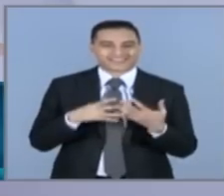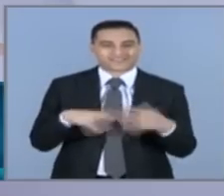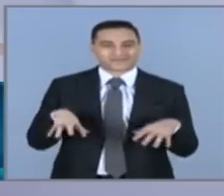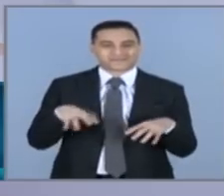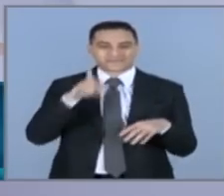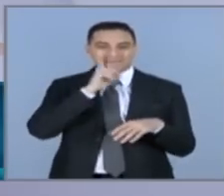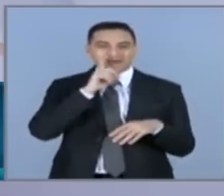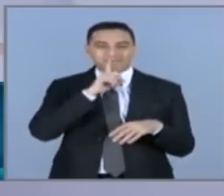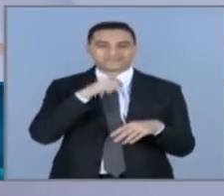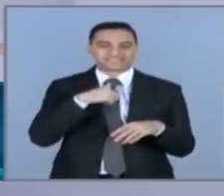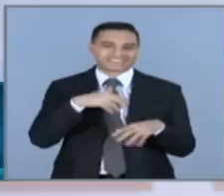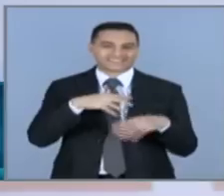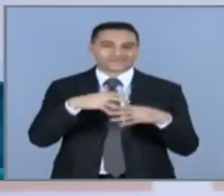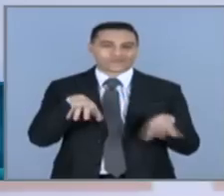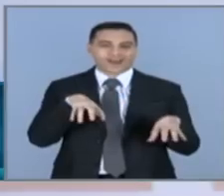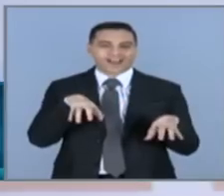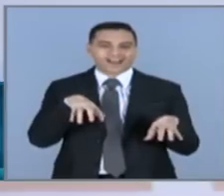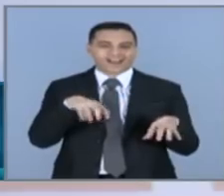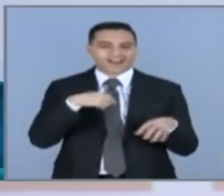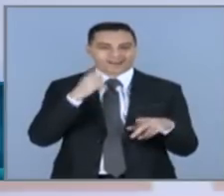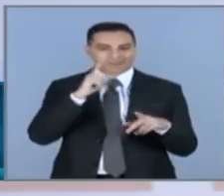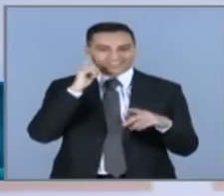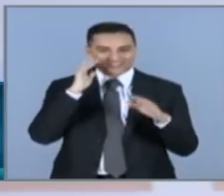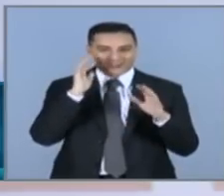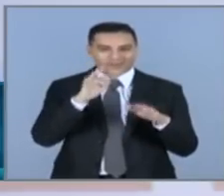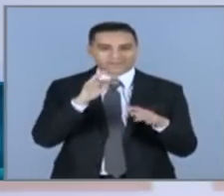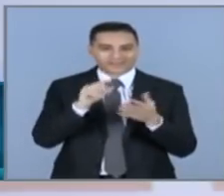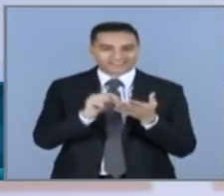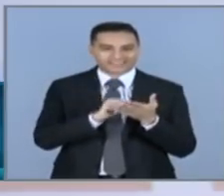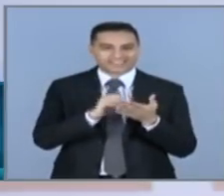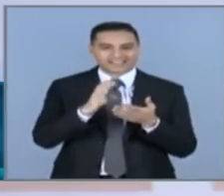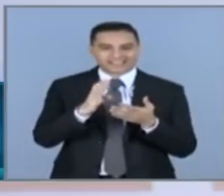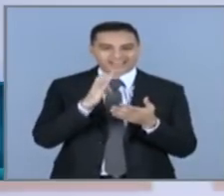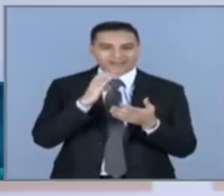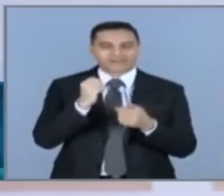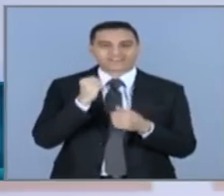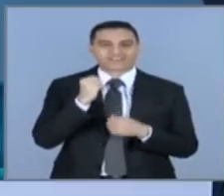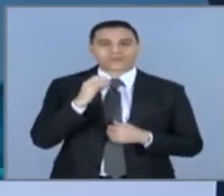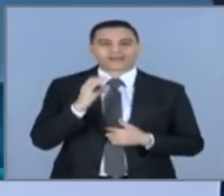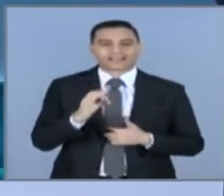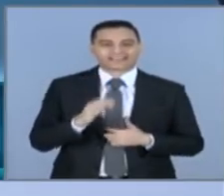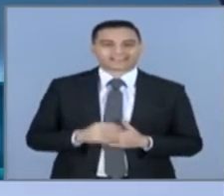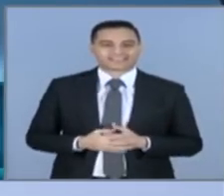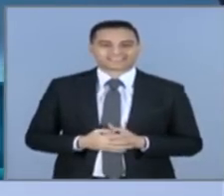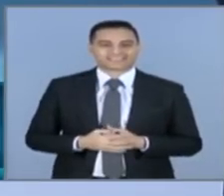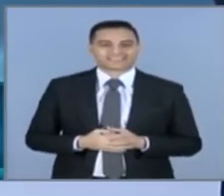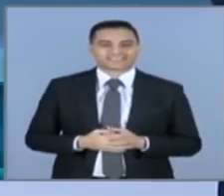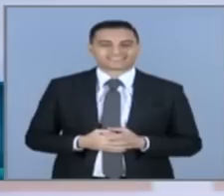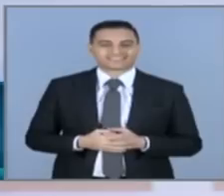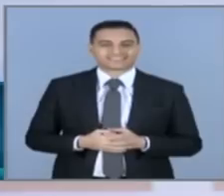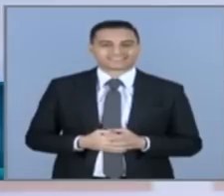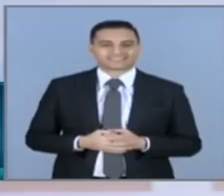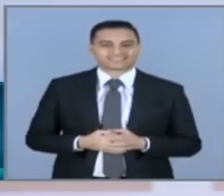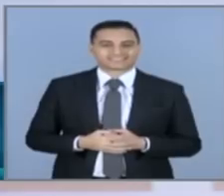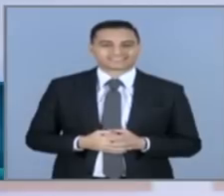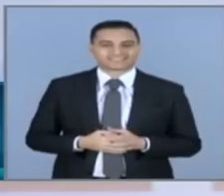عندك فوبيا من الفراق. ما اقدرش الومك، بالعكس اجابتك قوية جدا جدا